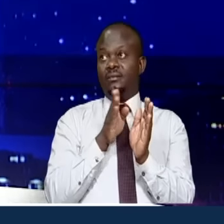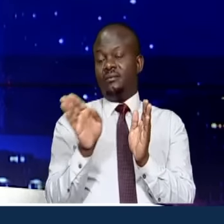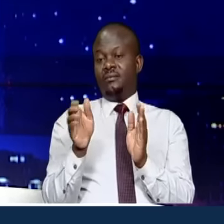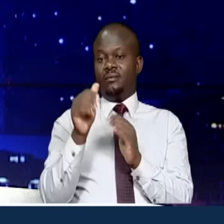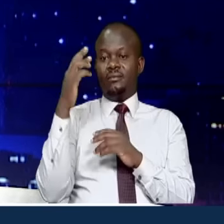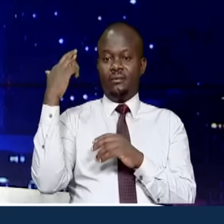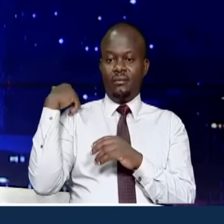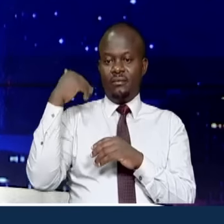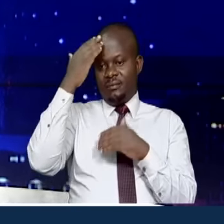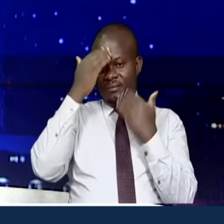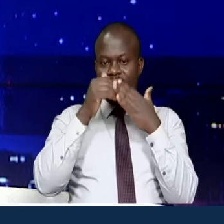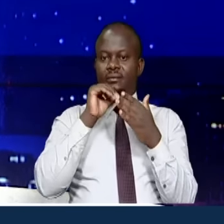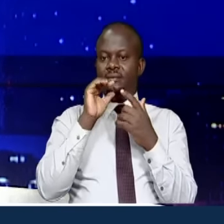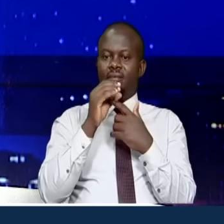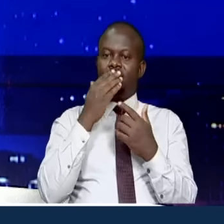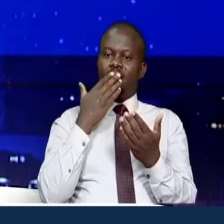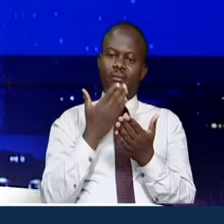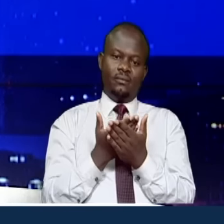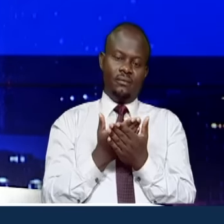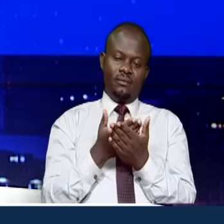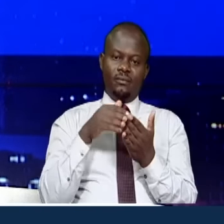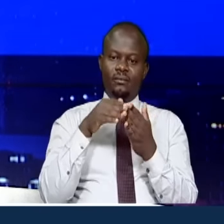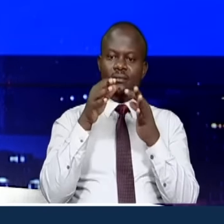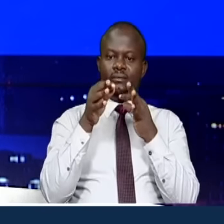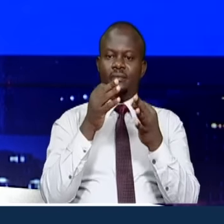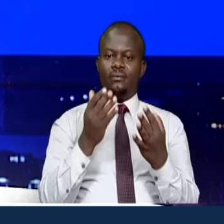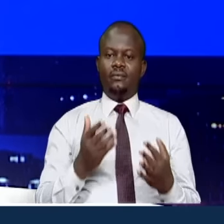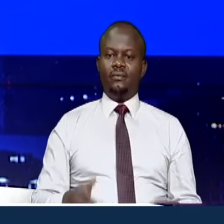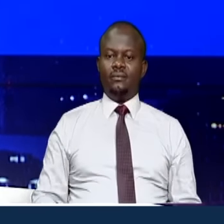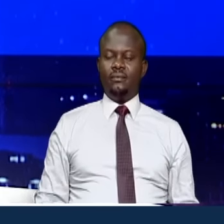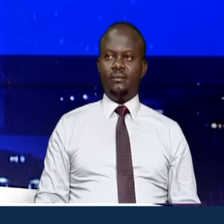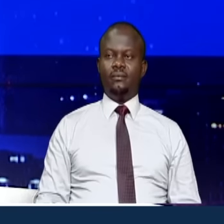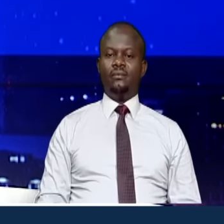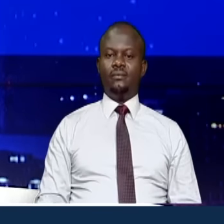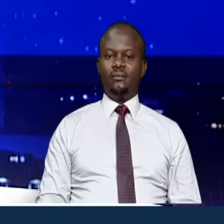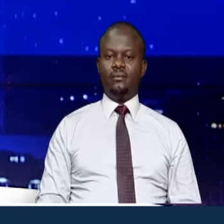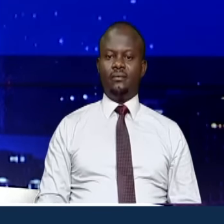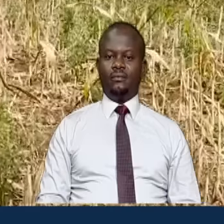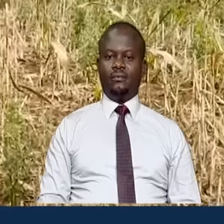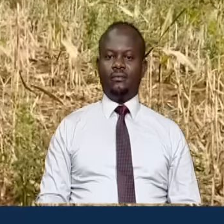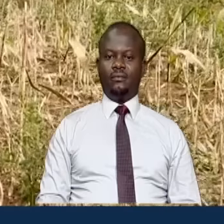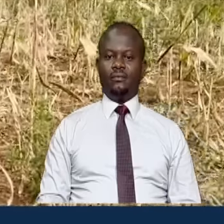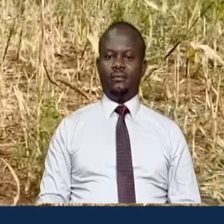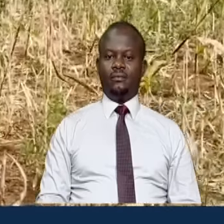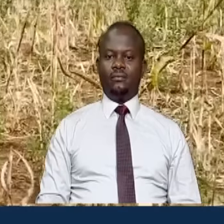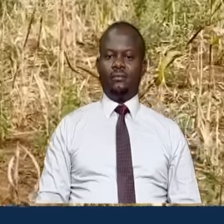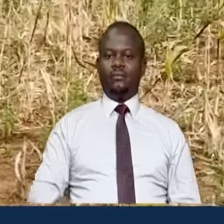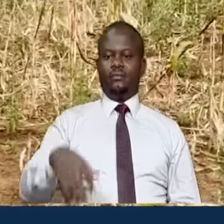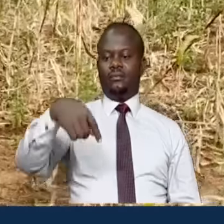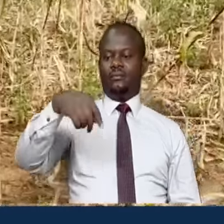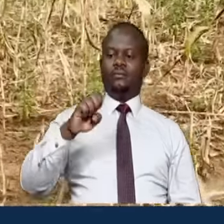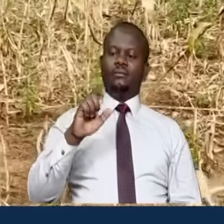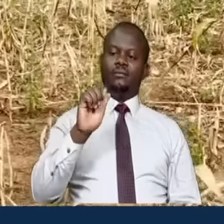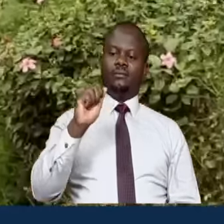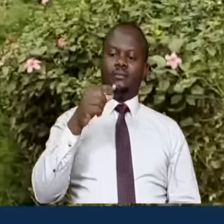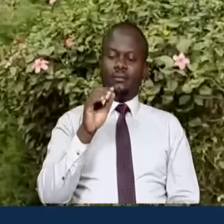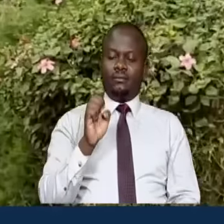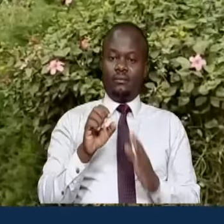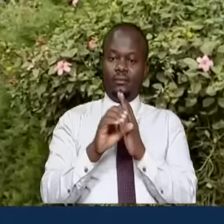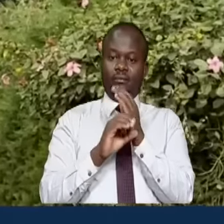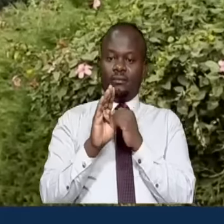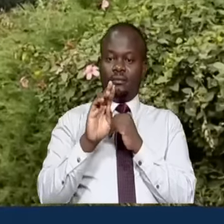nshingano kuko atari umuco mwiza. Kalisa Evarist aratugezaho inkuru irambuye. Mukimenyi Pelagia utuye mu kagari ka Buhimba mu